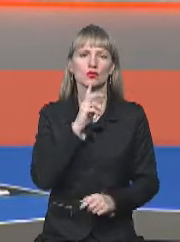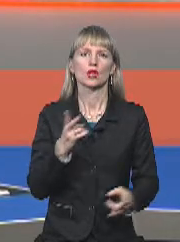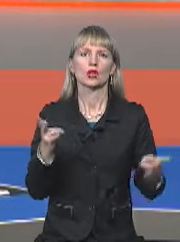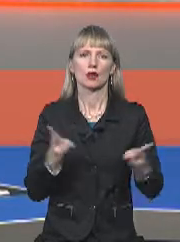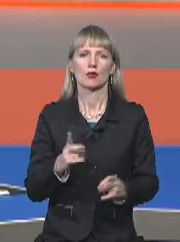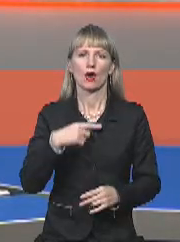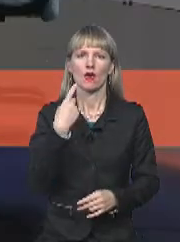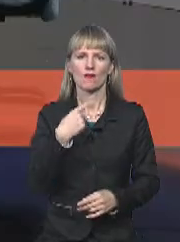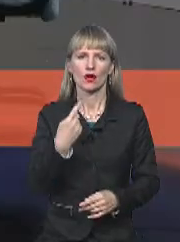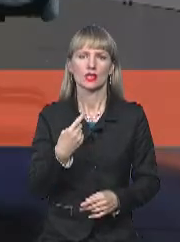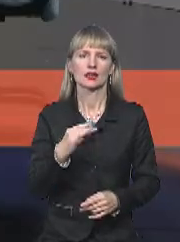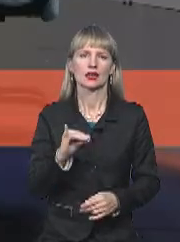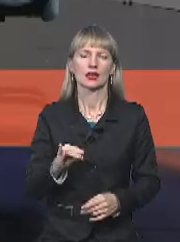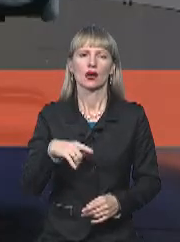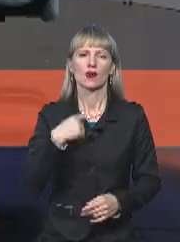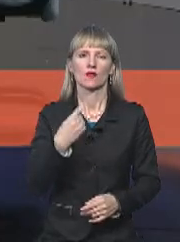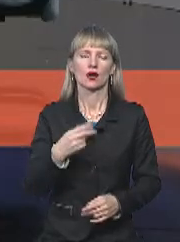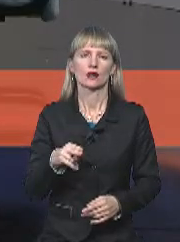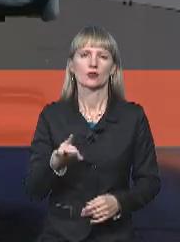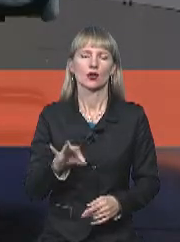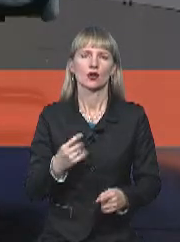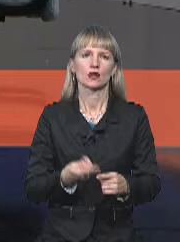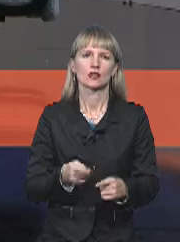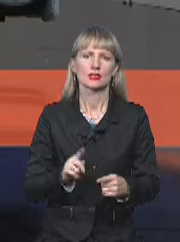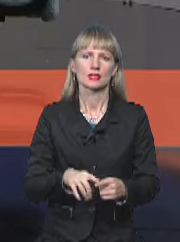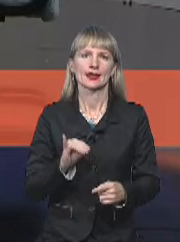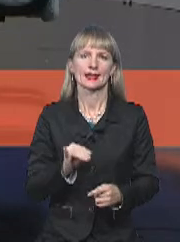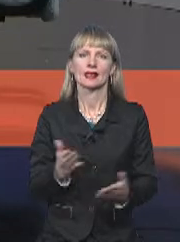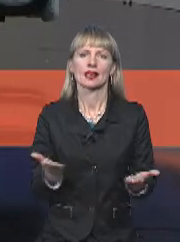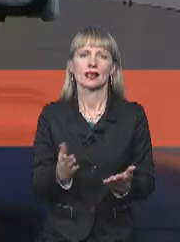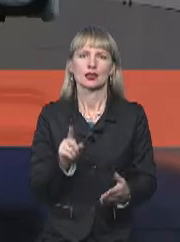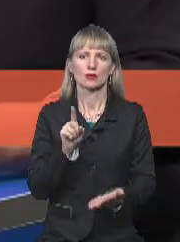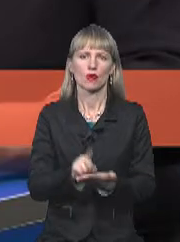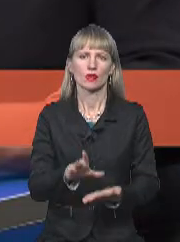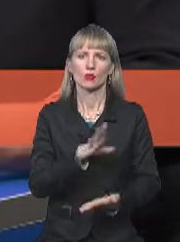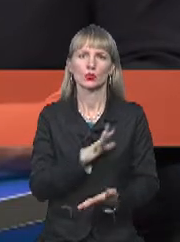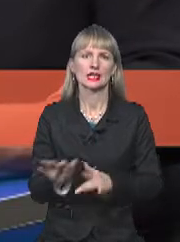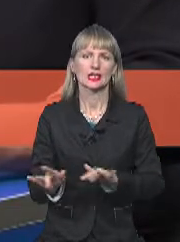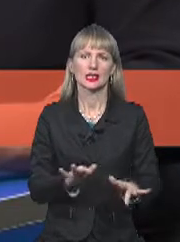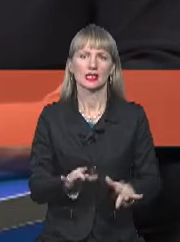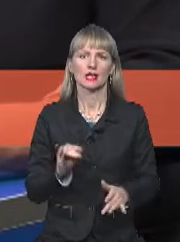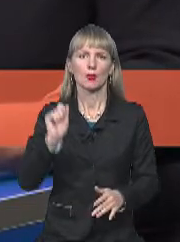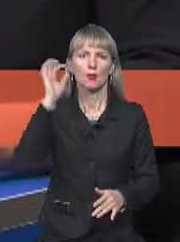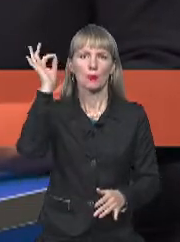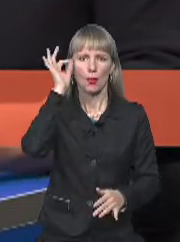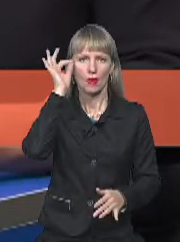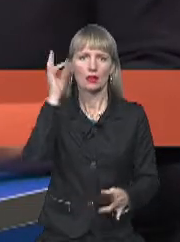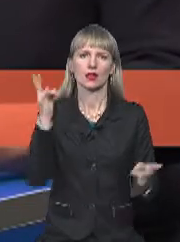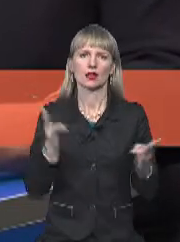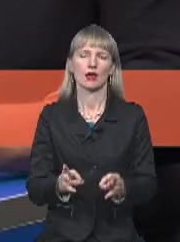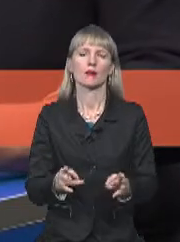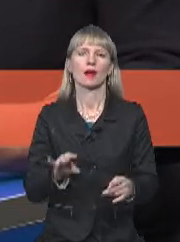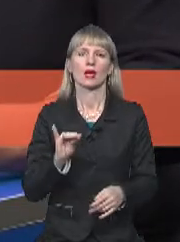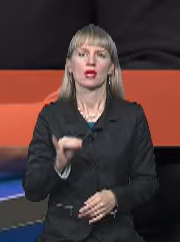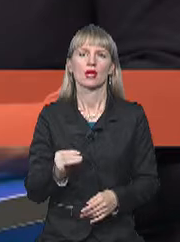треба говорити, і говорити, про це треба і дії якісь повинні і говорити, бути. І говорити, і пам'ятати, і повертаючись